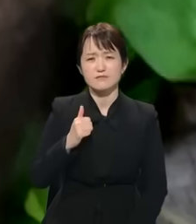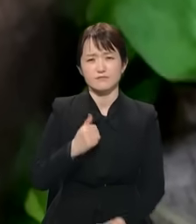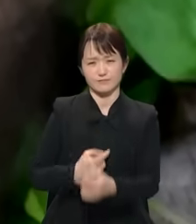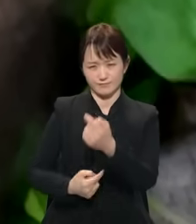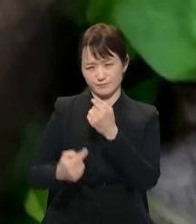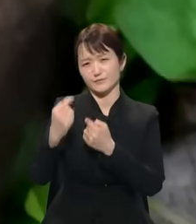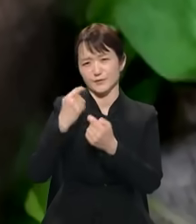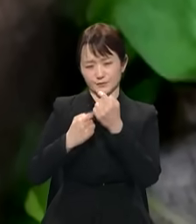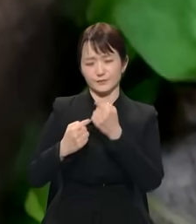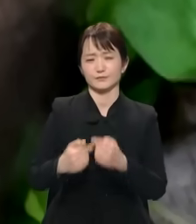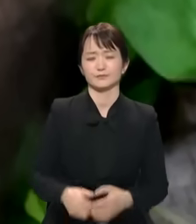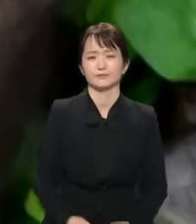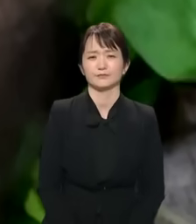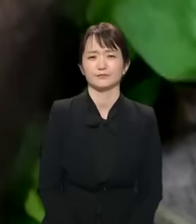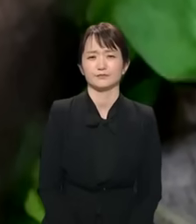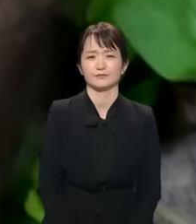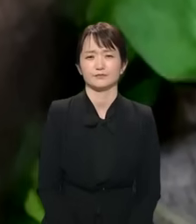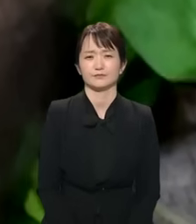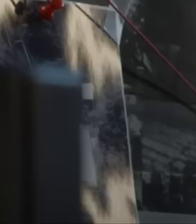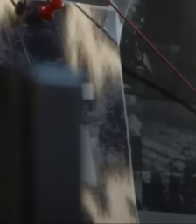제보 주셨다고 합니다.